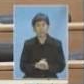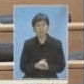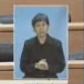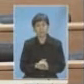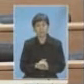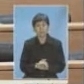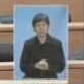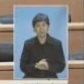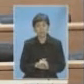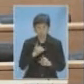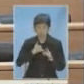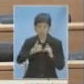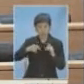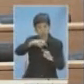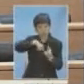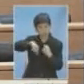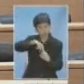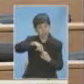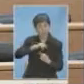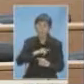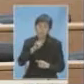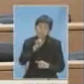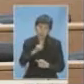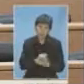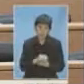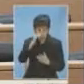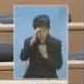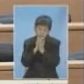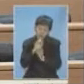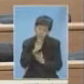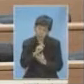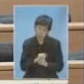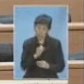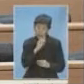ไอ้เครื่องที่ให้หมุนตัวผมถามเจ้าหน้าที่ทางตำรวจสภา